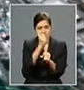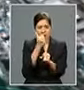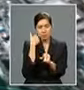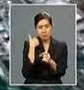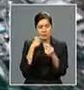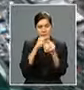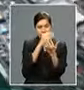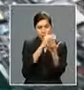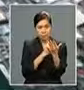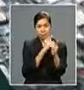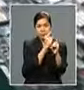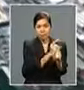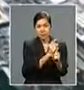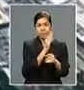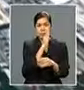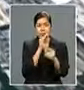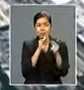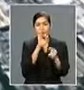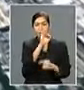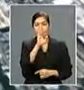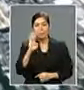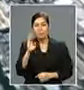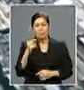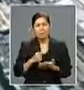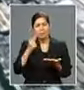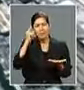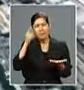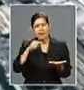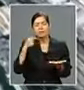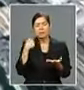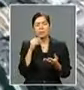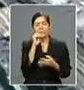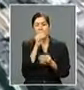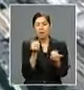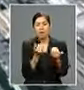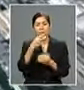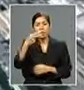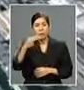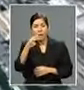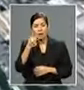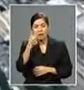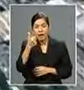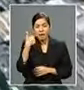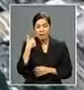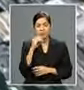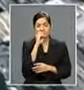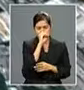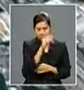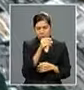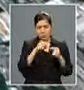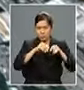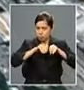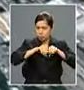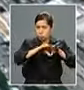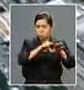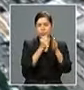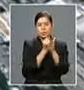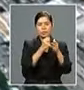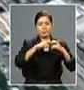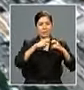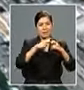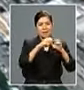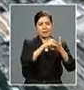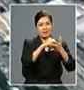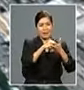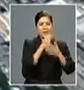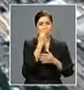เฒ่าผู้แก่ใช้ Facebook ไม่เป็นก็บอกลูกหลานได้นะครับส่งมาที่นี่ครับจอจะพยายามนำเรื่องนะครับมานำเสนอกันต่อไปช่วยกันแก้ปัญหานะครับมาดูไดนามิ